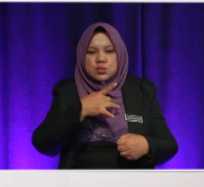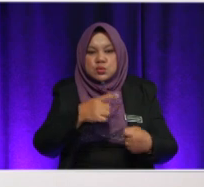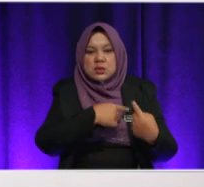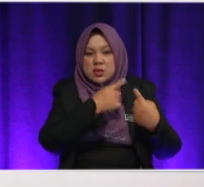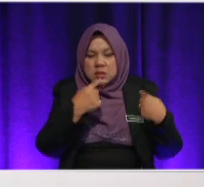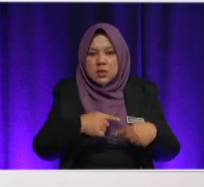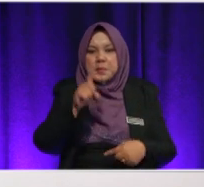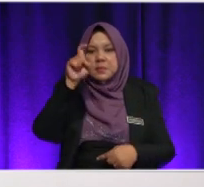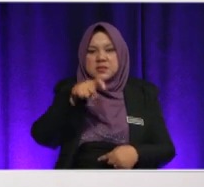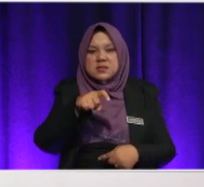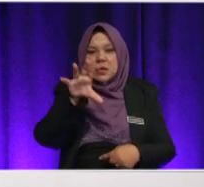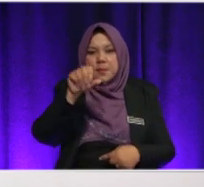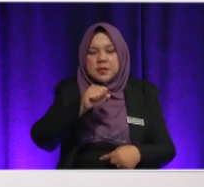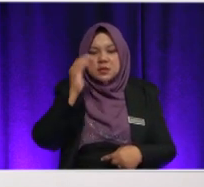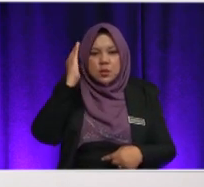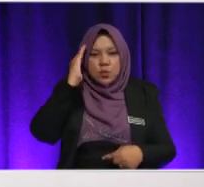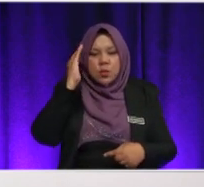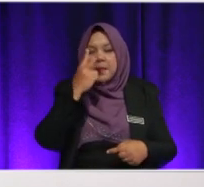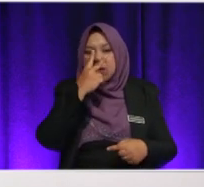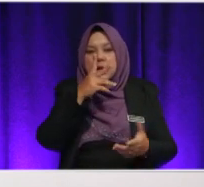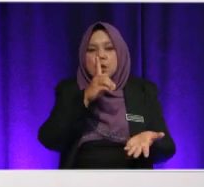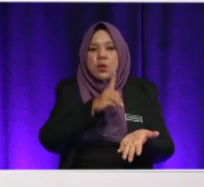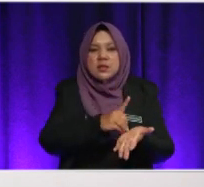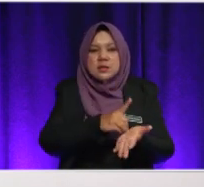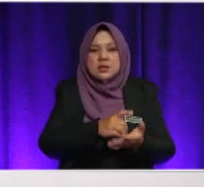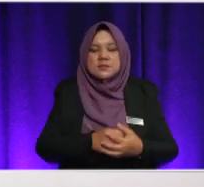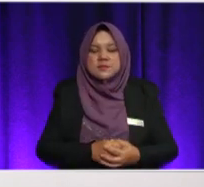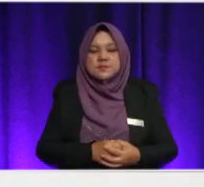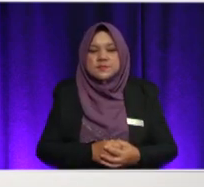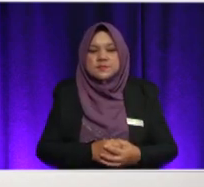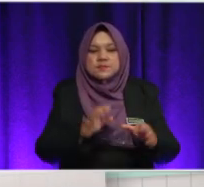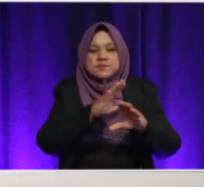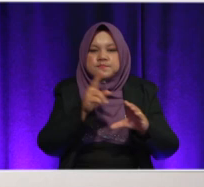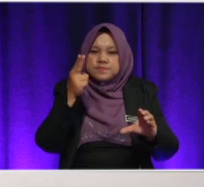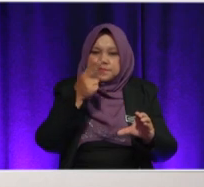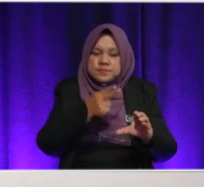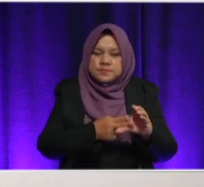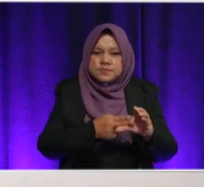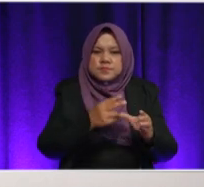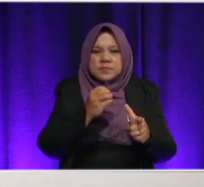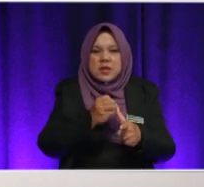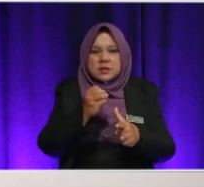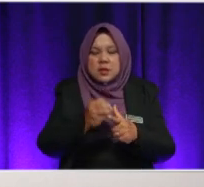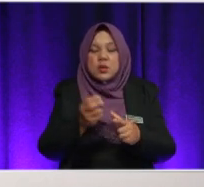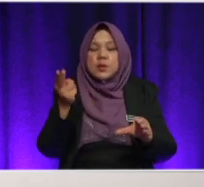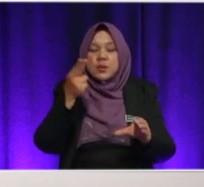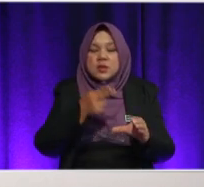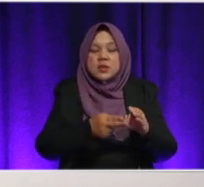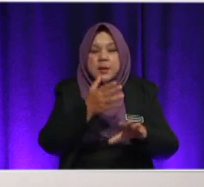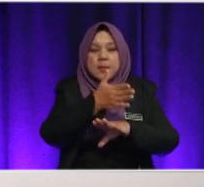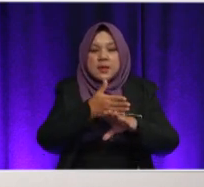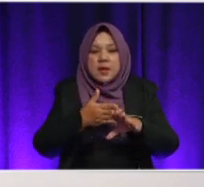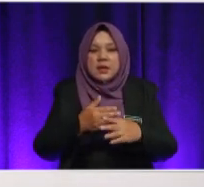kini mengambil kira pandangan dokter juga yang ketiga Tidak melibatkan atau melibatkan pembedahan dan jahitan terhadap tubuh badan